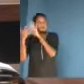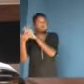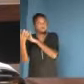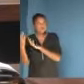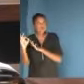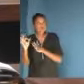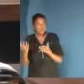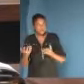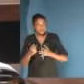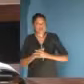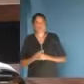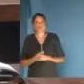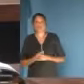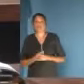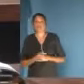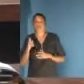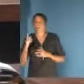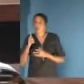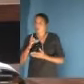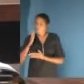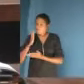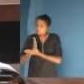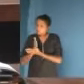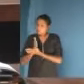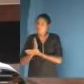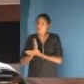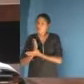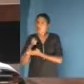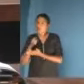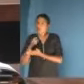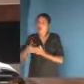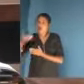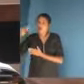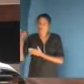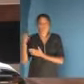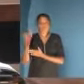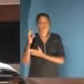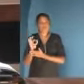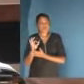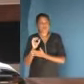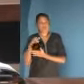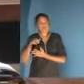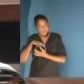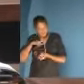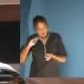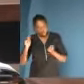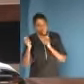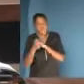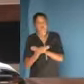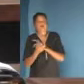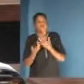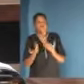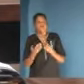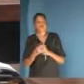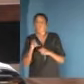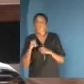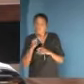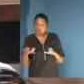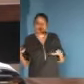arrière, il y avait des positions prises à un moment donné qui ont changé et qui reviennent. Très bien.